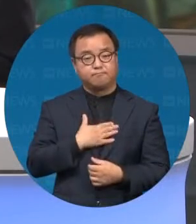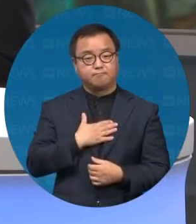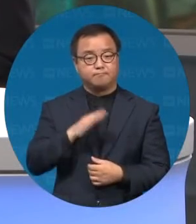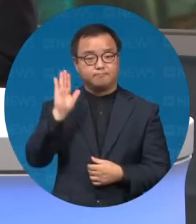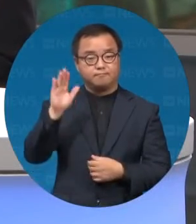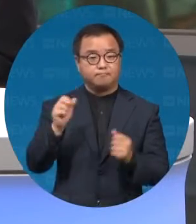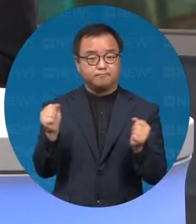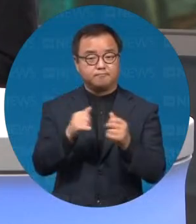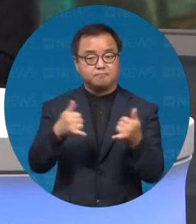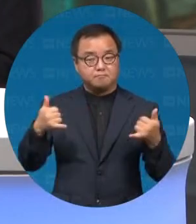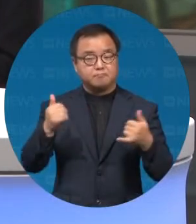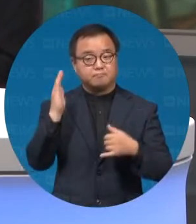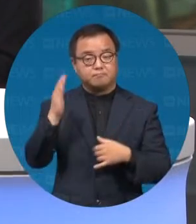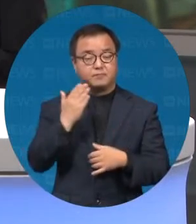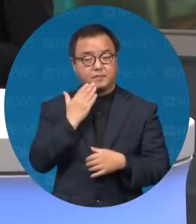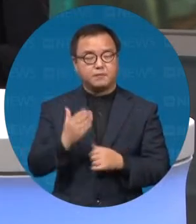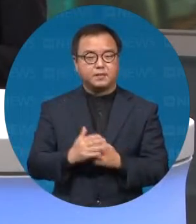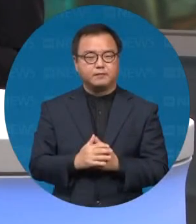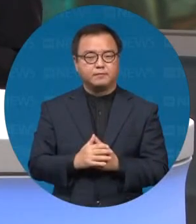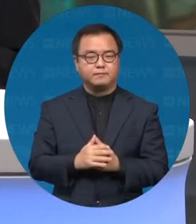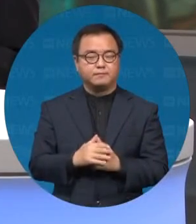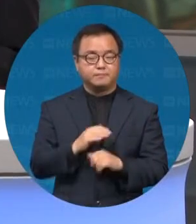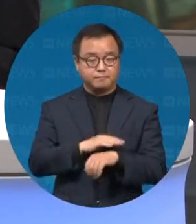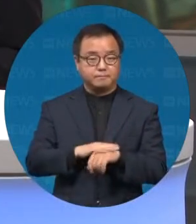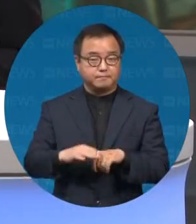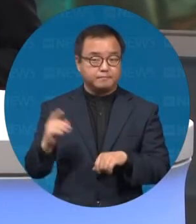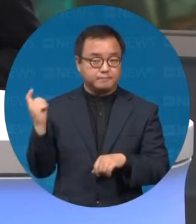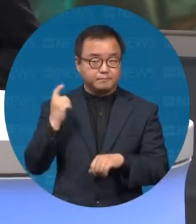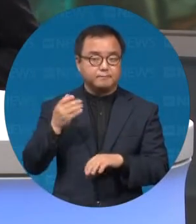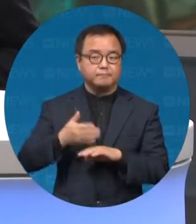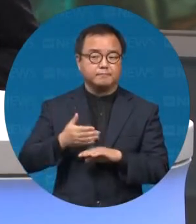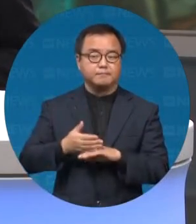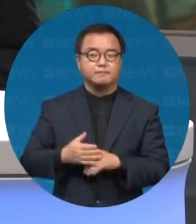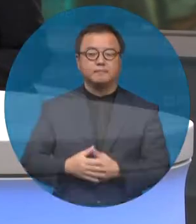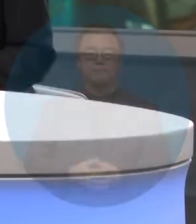x 는 수도 있겠네요 자 기울이다 잘들었습니다